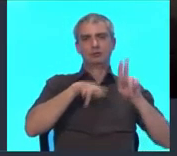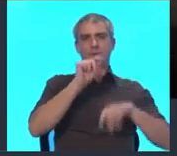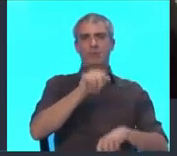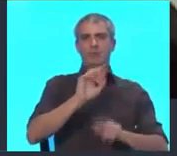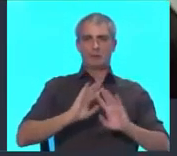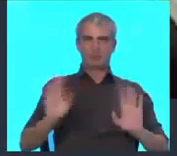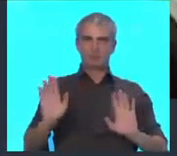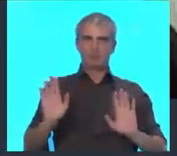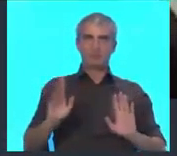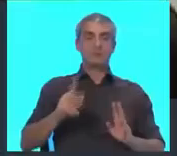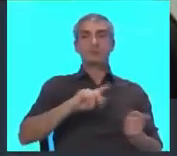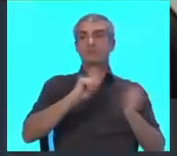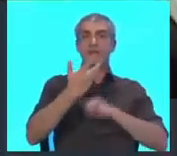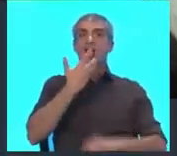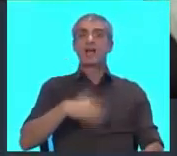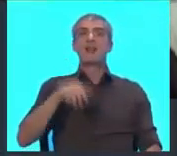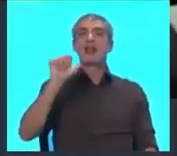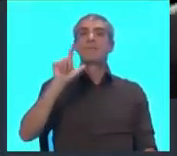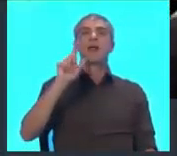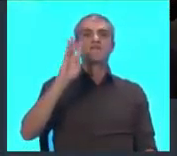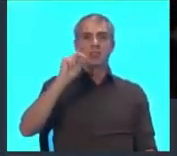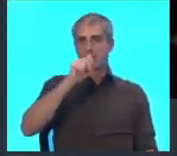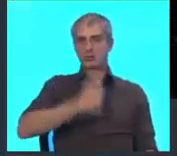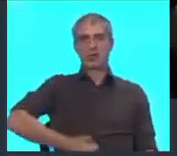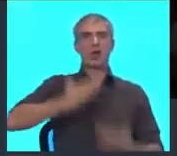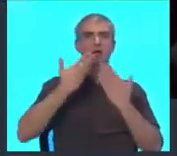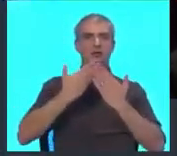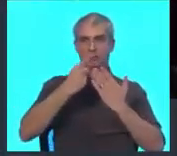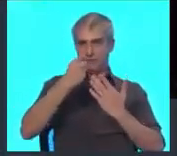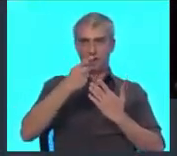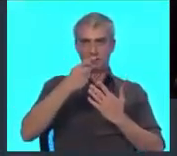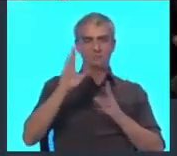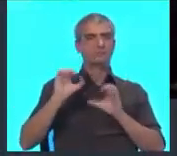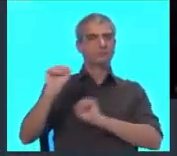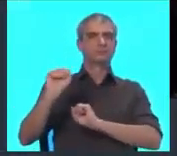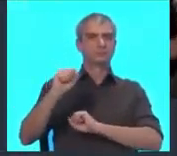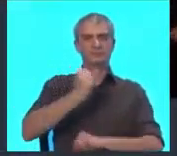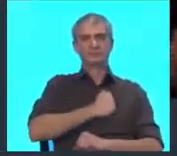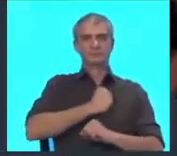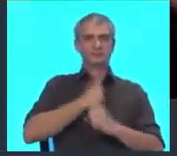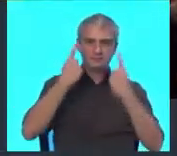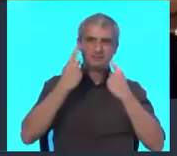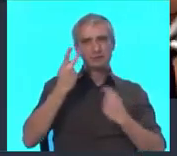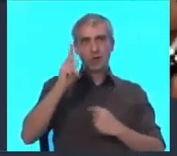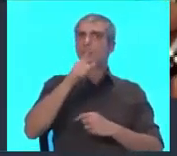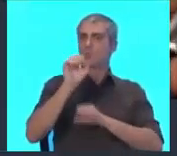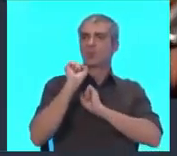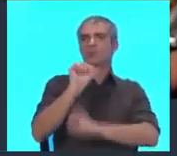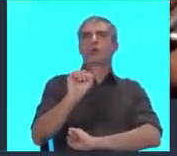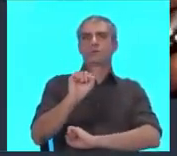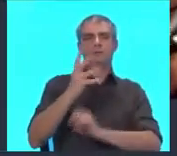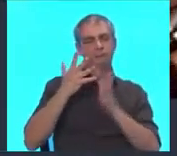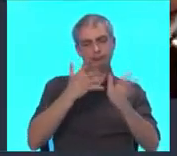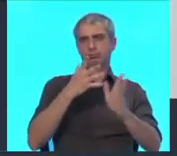למי שמטפל בכך. לעומתם, הרב אליקים לבנון, ראש ישיבת ההסדר באלון מורה, המזוהה עם הפלג החרדלי, דווקא תומך בקו התקיף